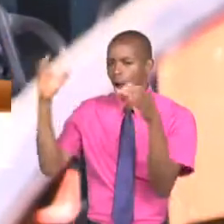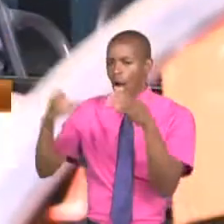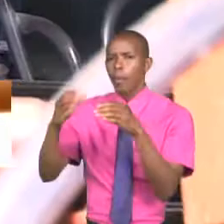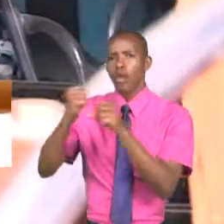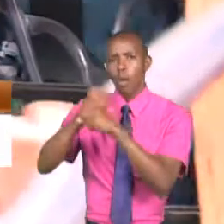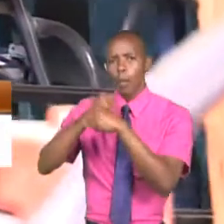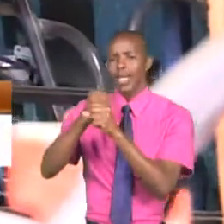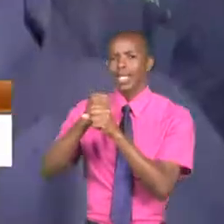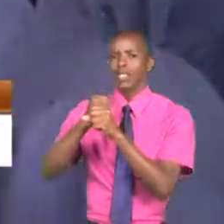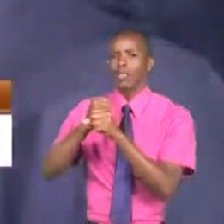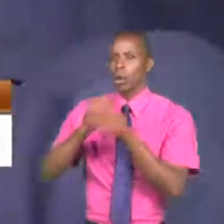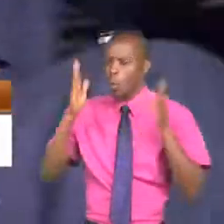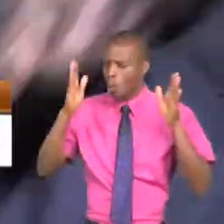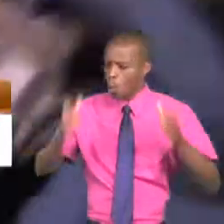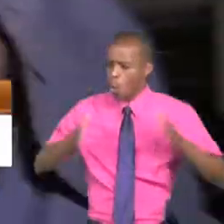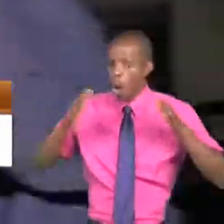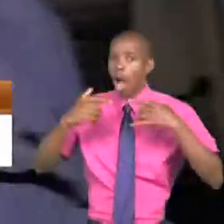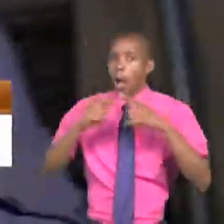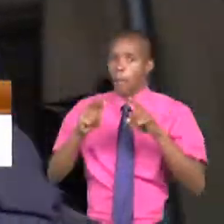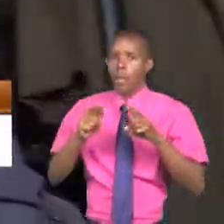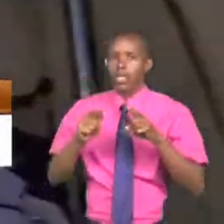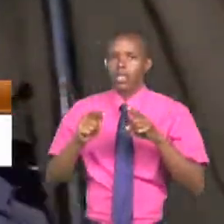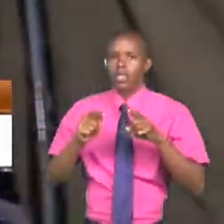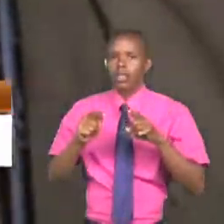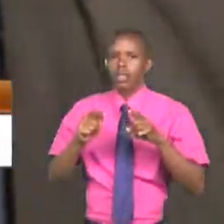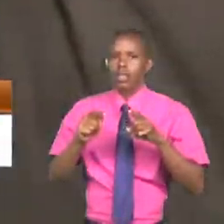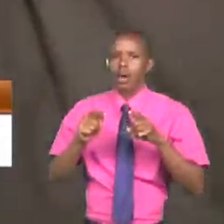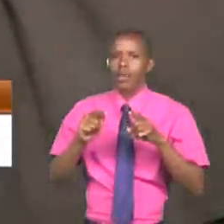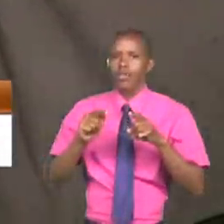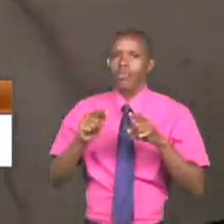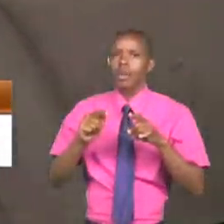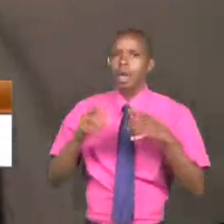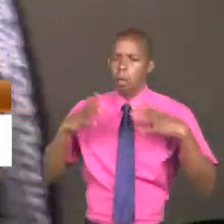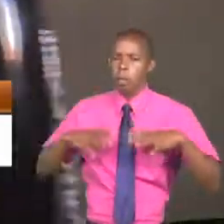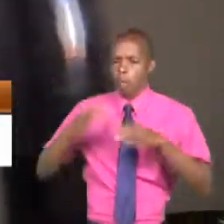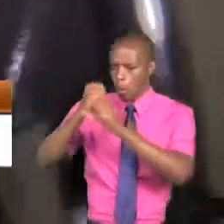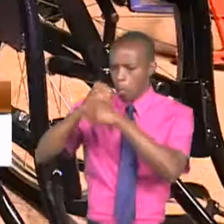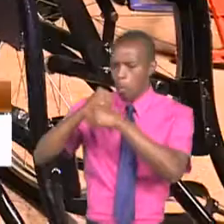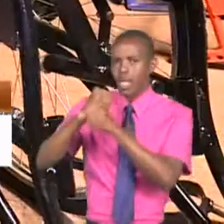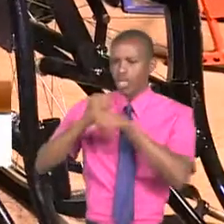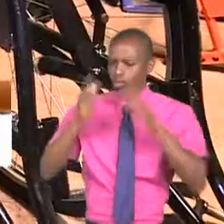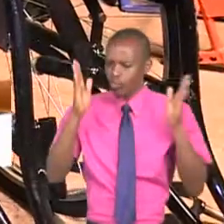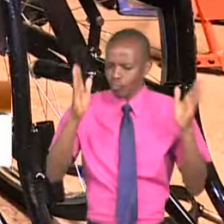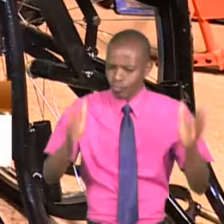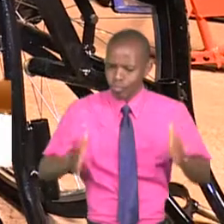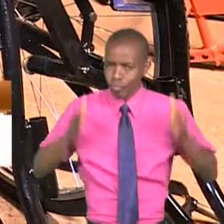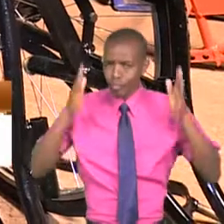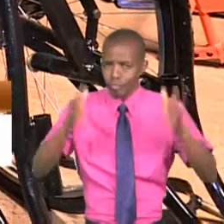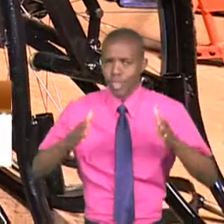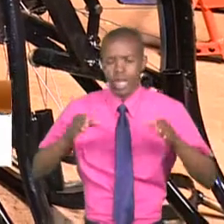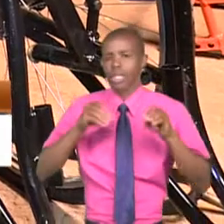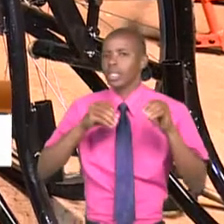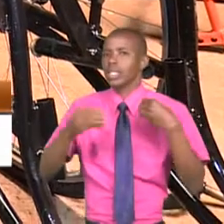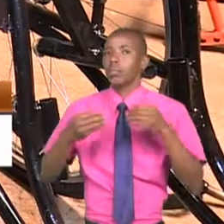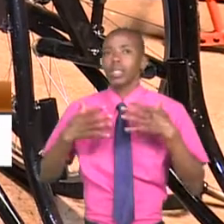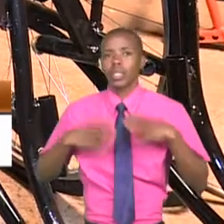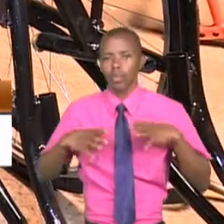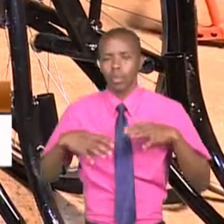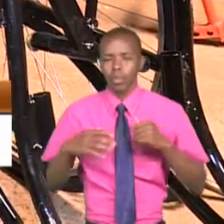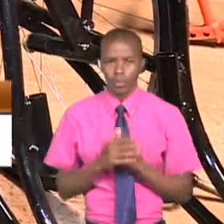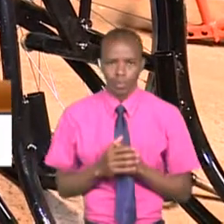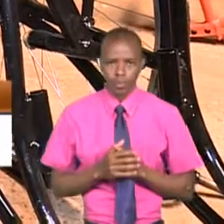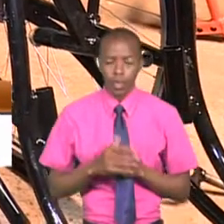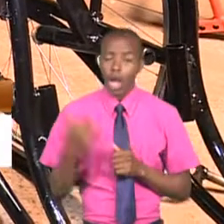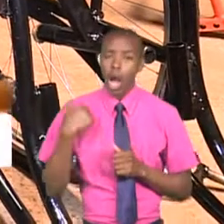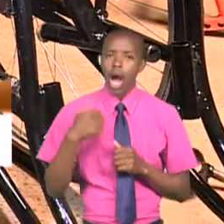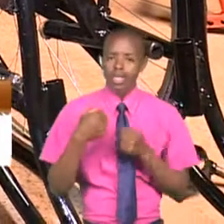vya magurudumu, lakini walio kwenye mstari wa mbele kwa uzalishaji hapa ni watu wenye changamoto za kimaumbile. So we are now taking